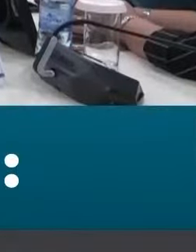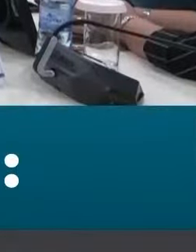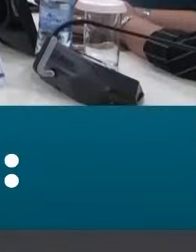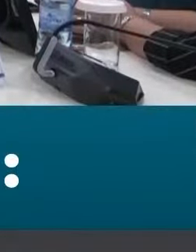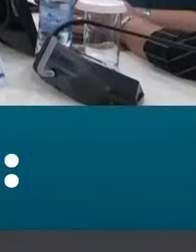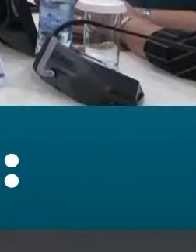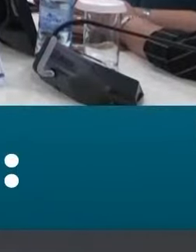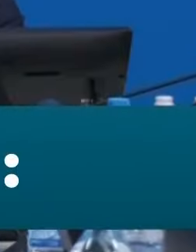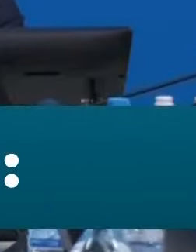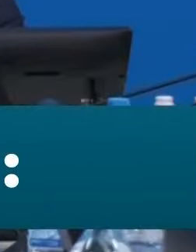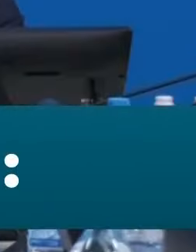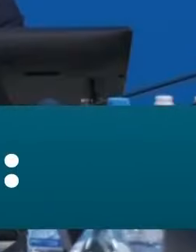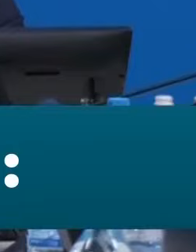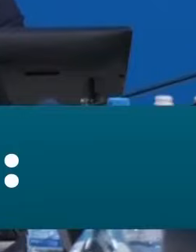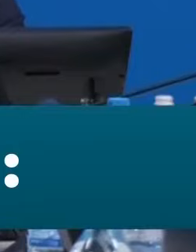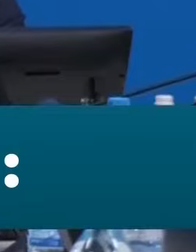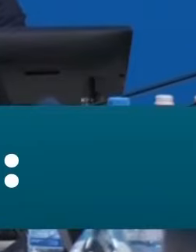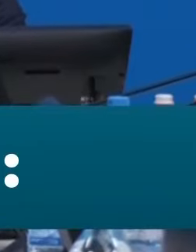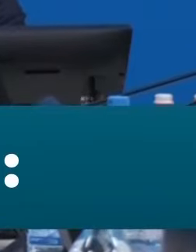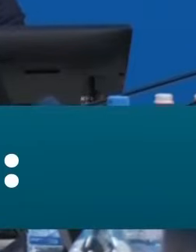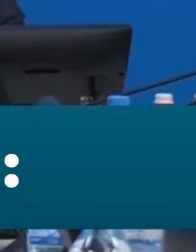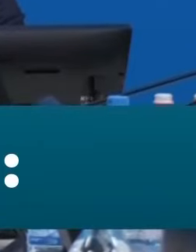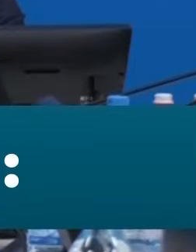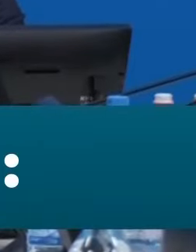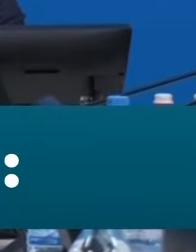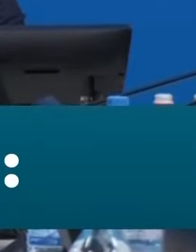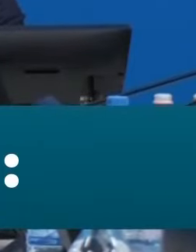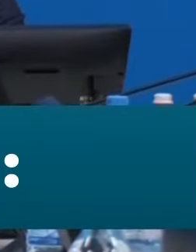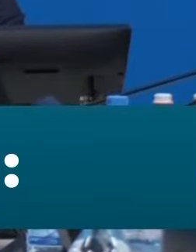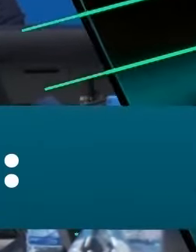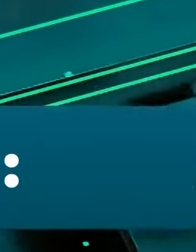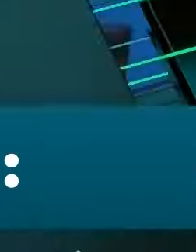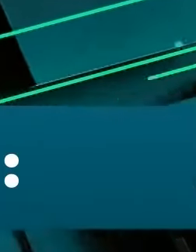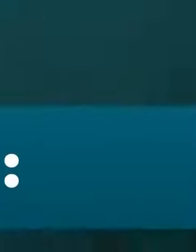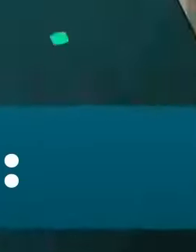Алматы облысының әкімі бизнес өкілдерімен кездесті, бірқатар жаңа жобаларды талқылады.